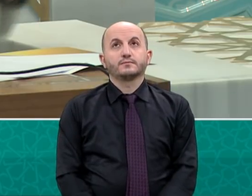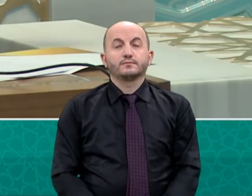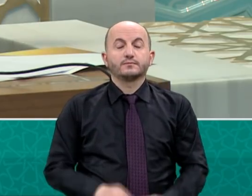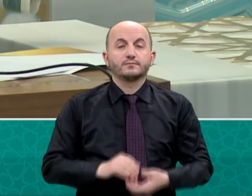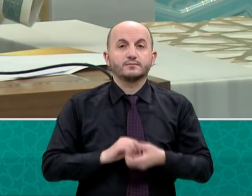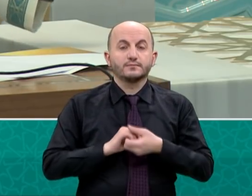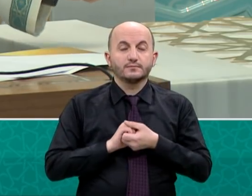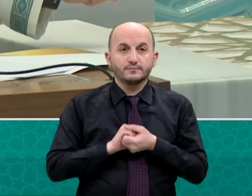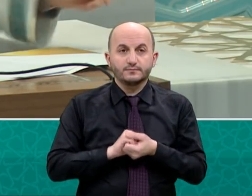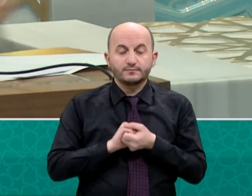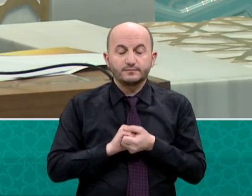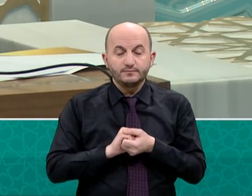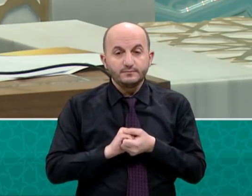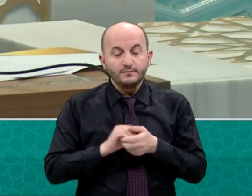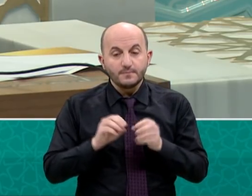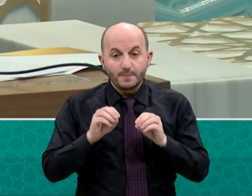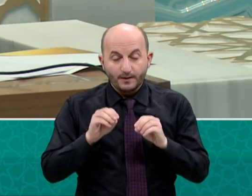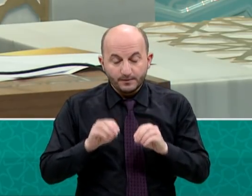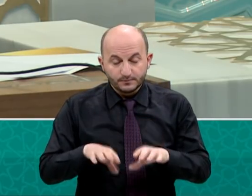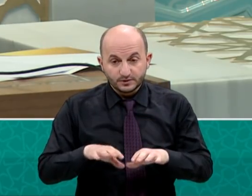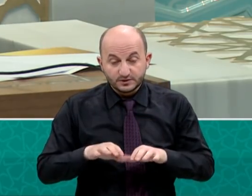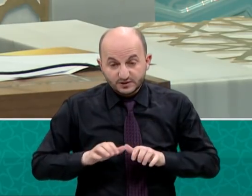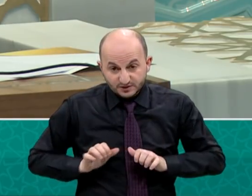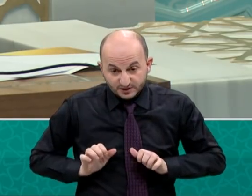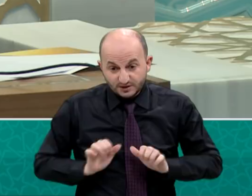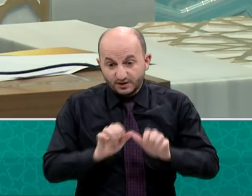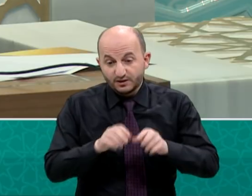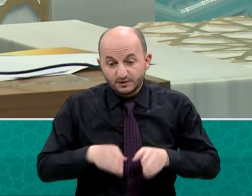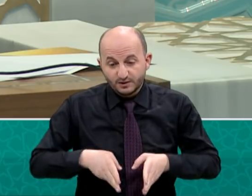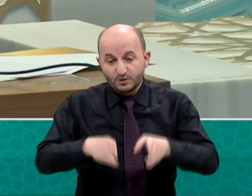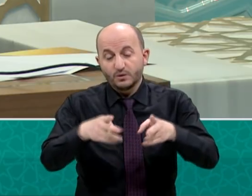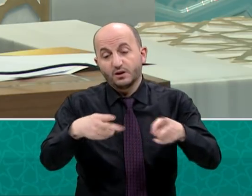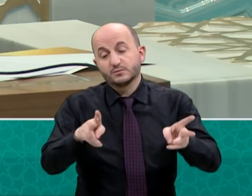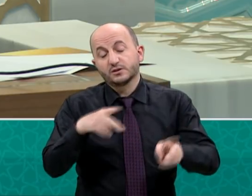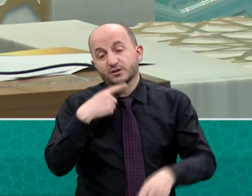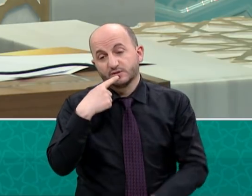Sadakati terk edersek ihanete yol açmışız demektir.